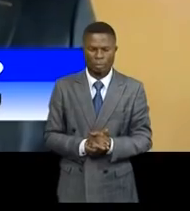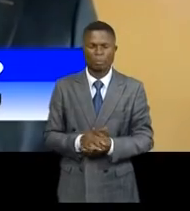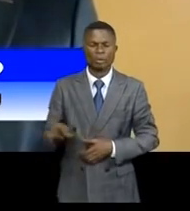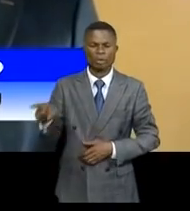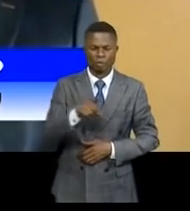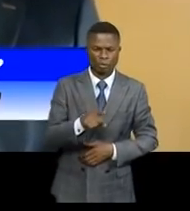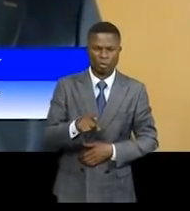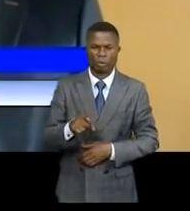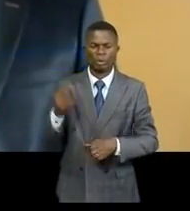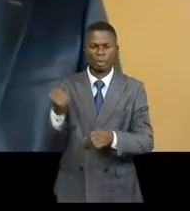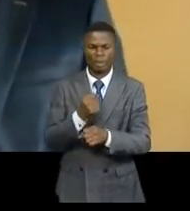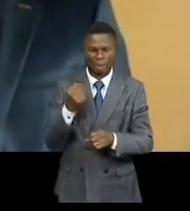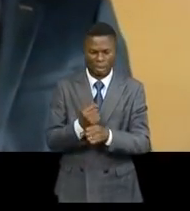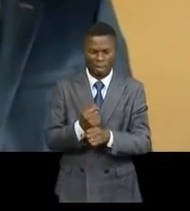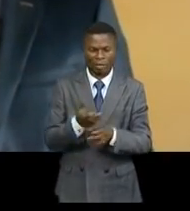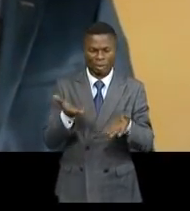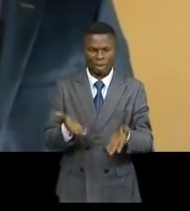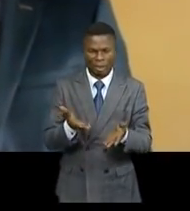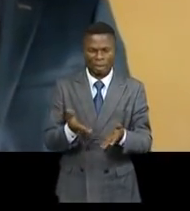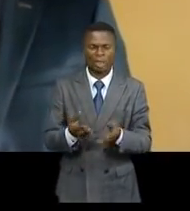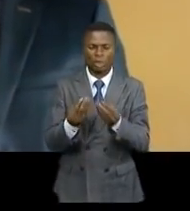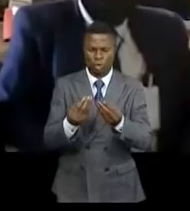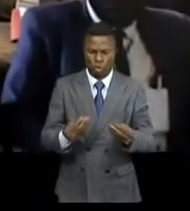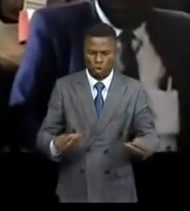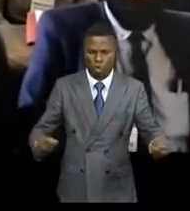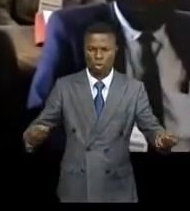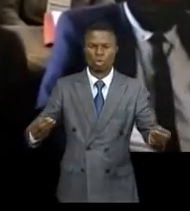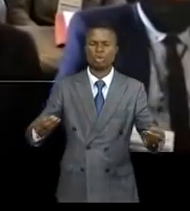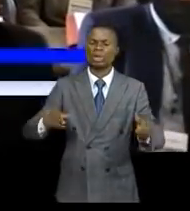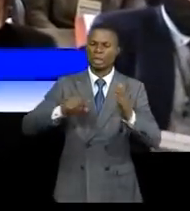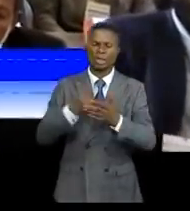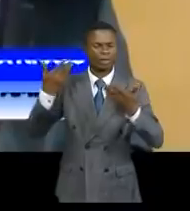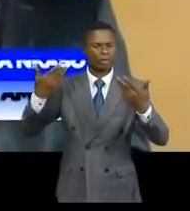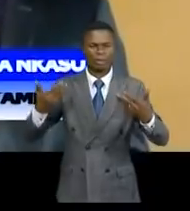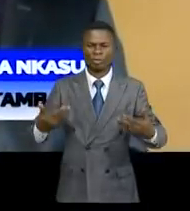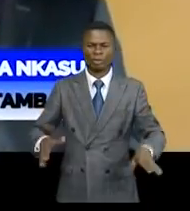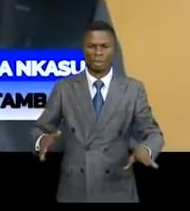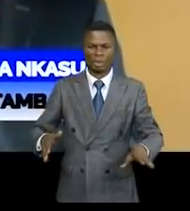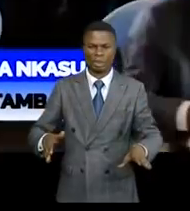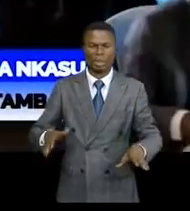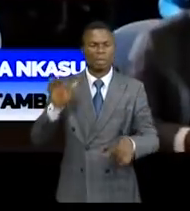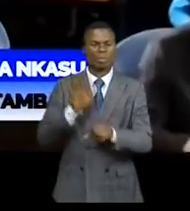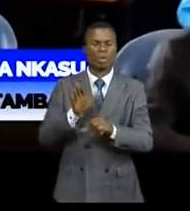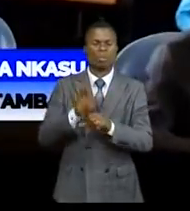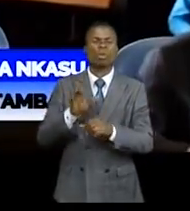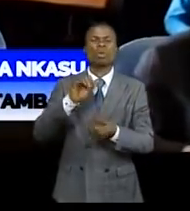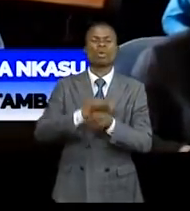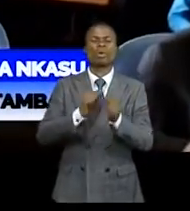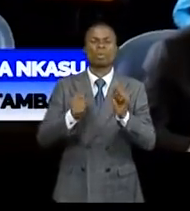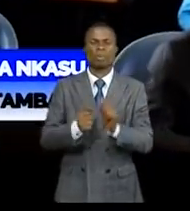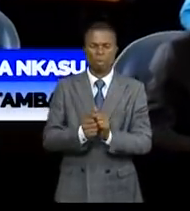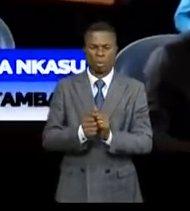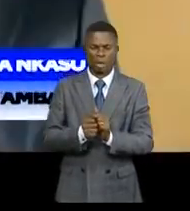permettra de résoudre de façon définitive les multiples problèmes